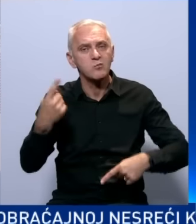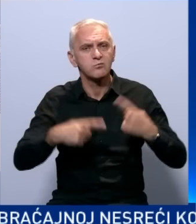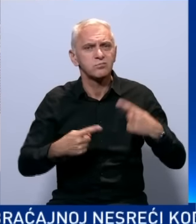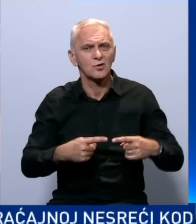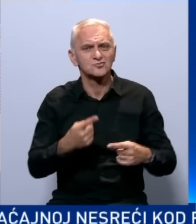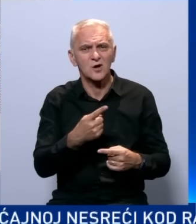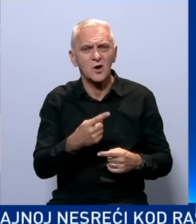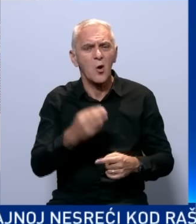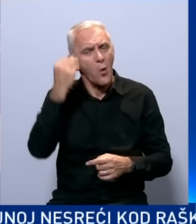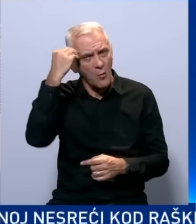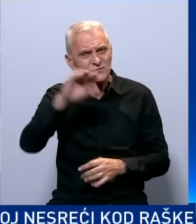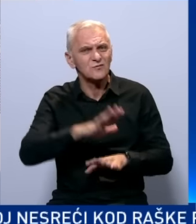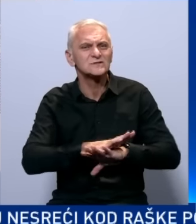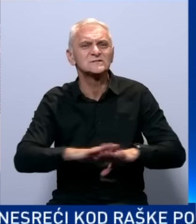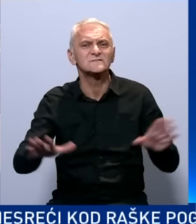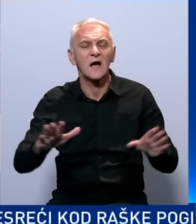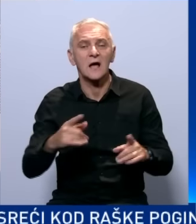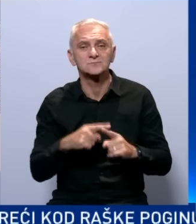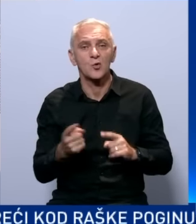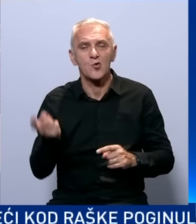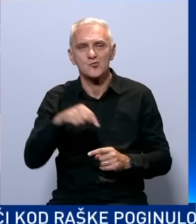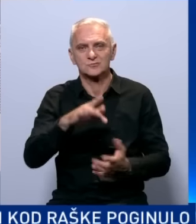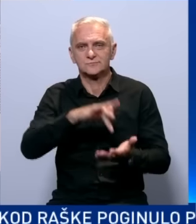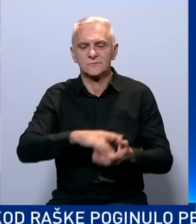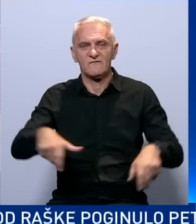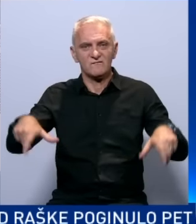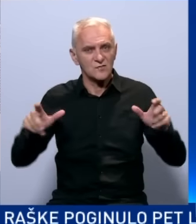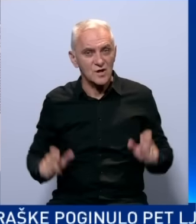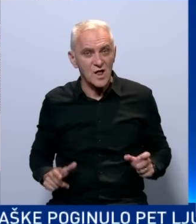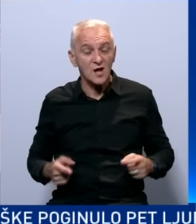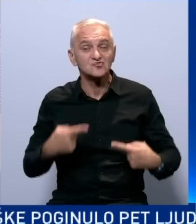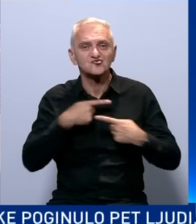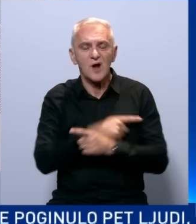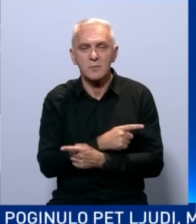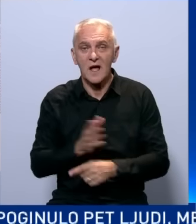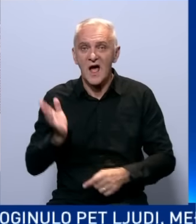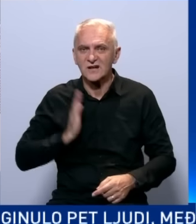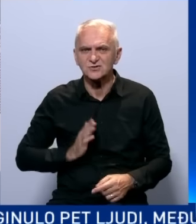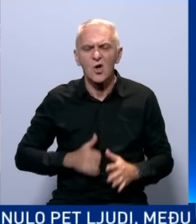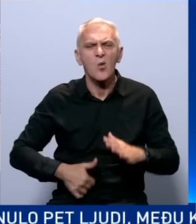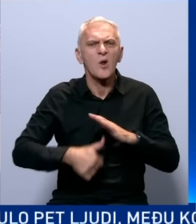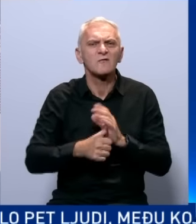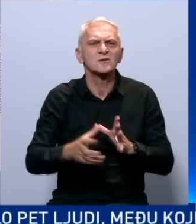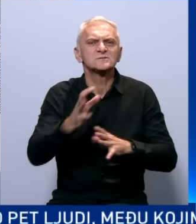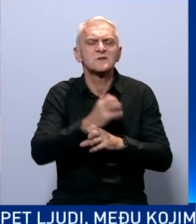po običaju obećavaju sve da se domognu funkcija, žalbe građana se uglavnom